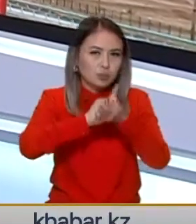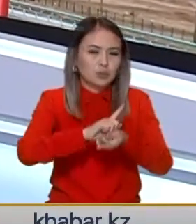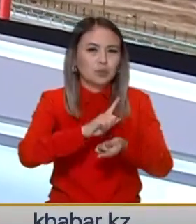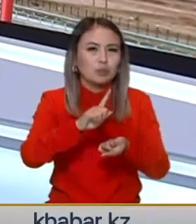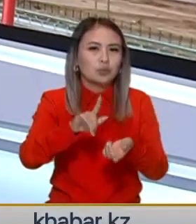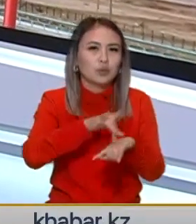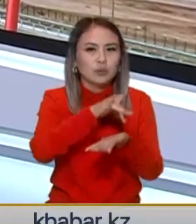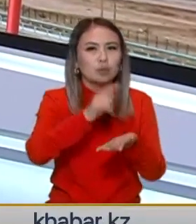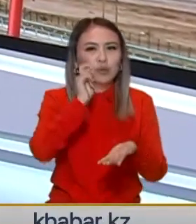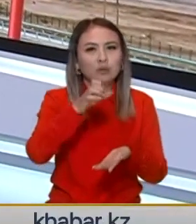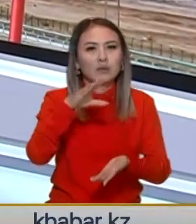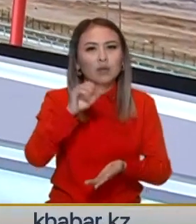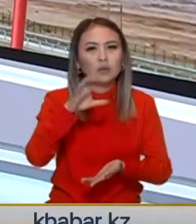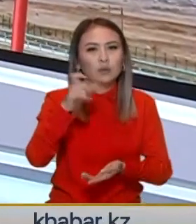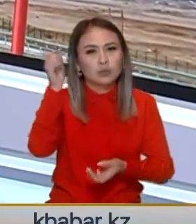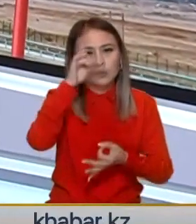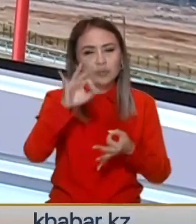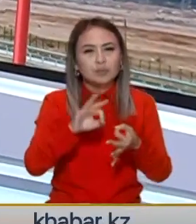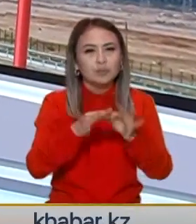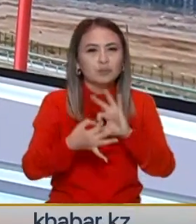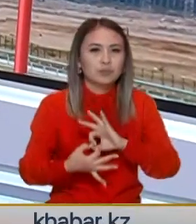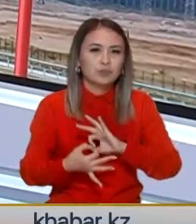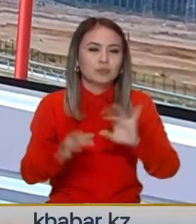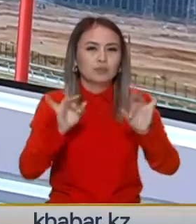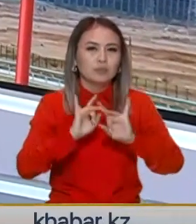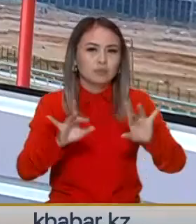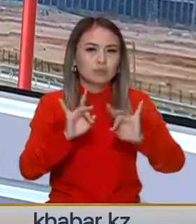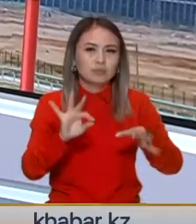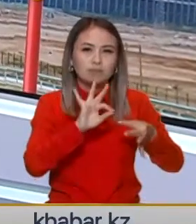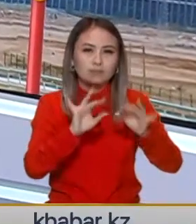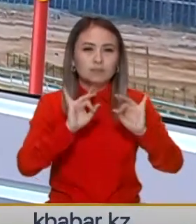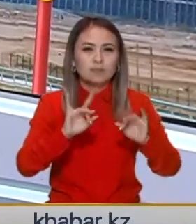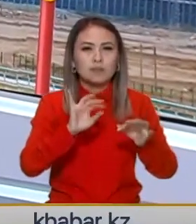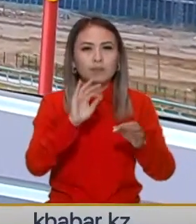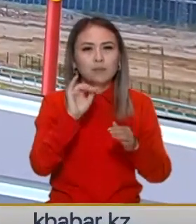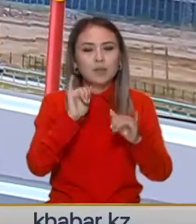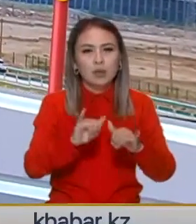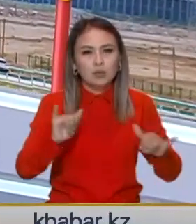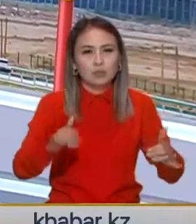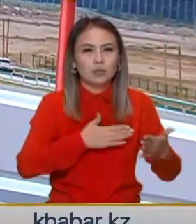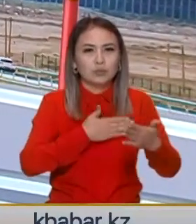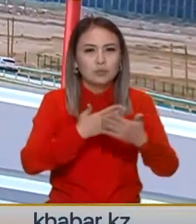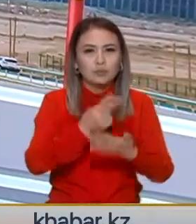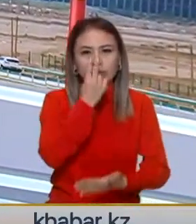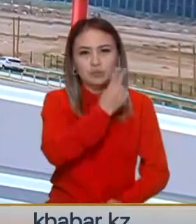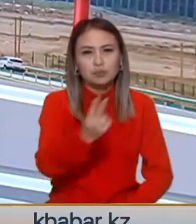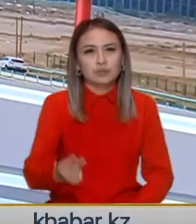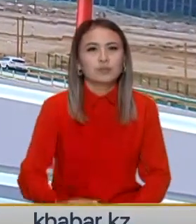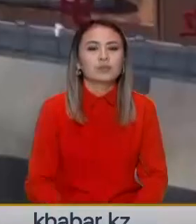қала статусы берілген. Қытайдағы тілшіміз Руслан Бақытбекұлы сол өңірлерге арнайы барып, даму қарқынын көріп